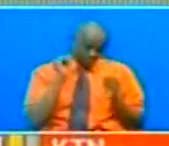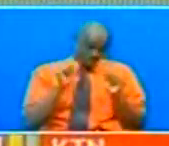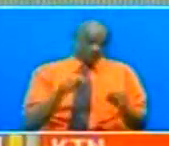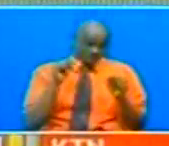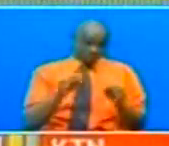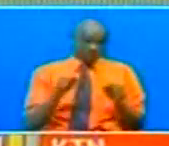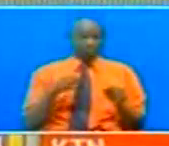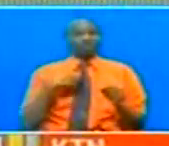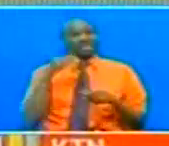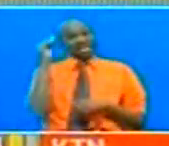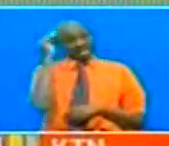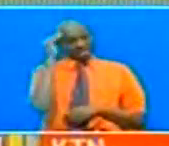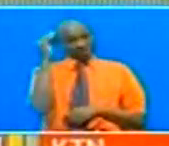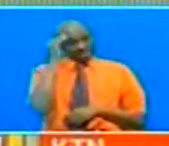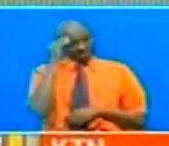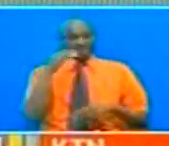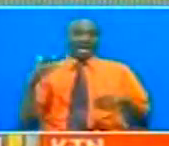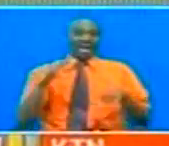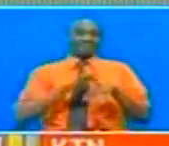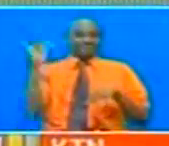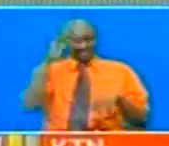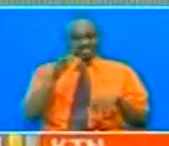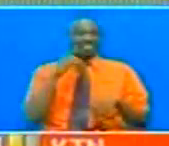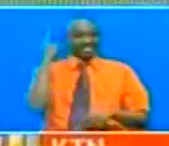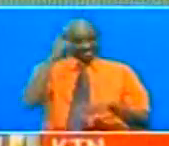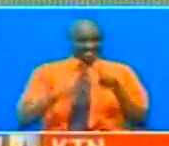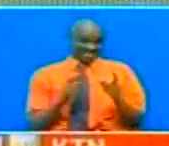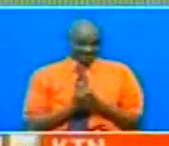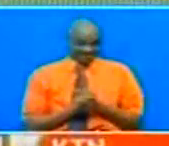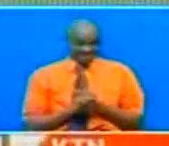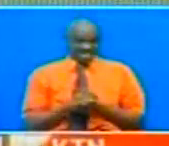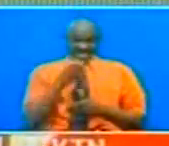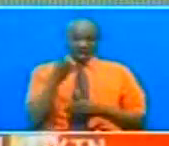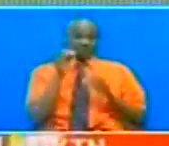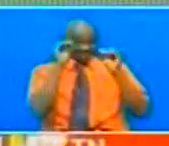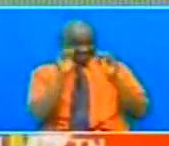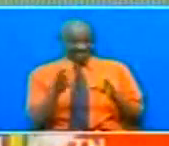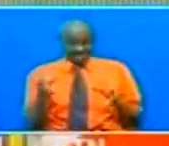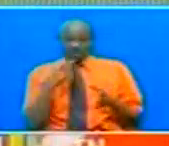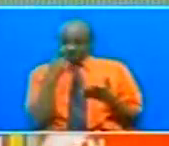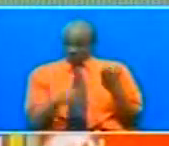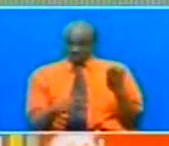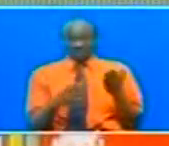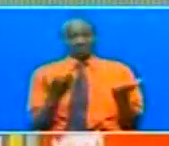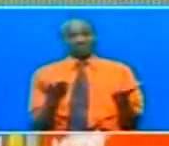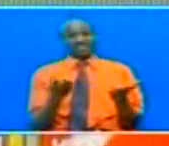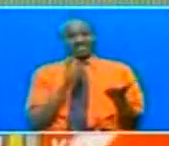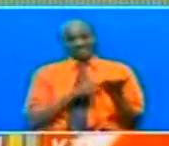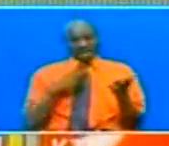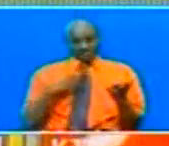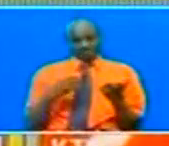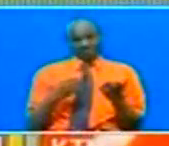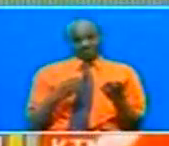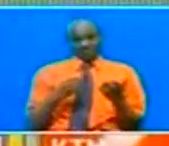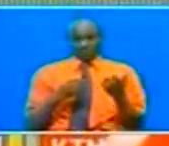uwezekano masomo yatatatizika vibaya mwakani. Hamaki ya walimu imedhihirika haswa waziri wa elimu